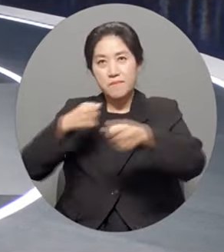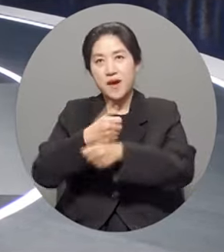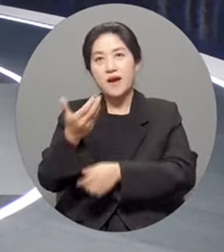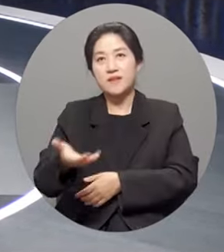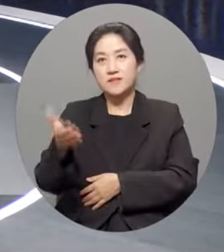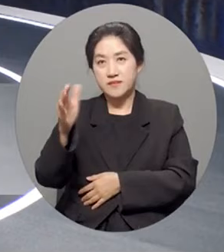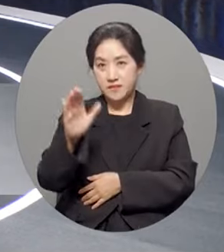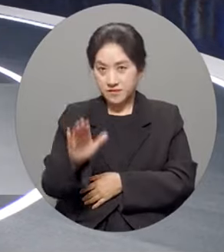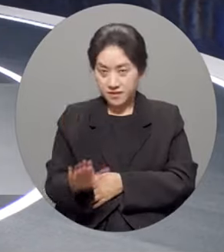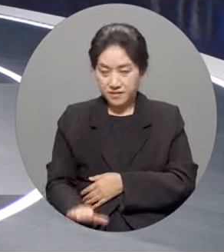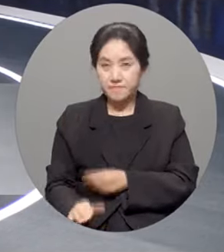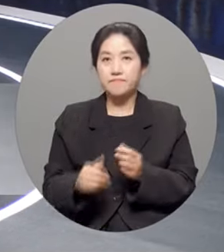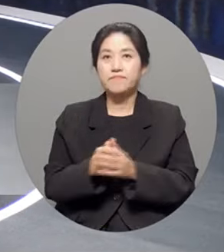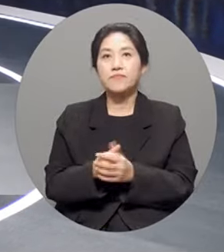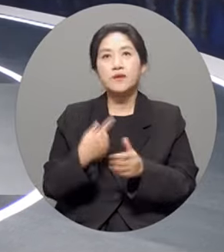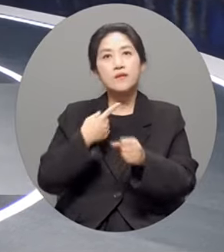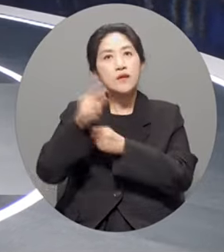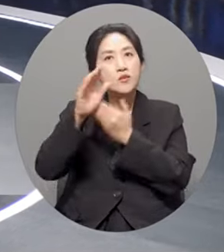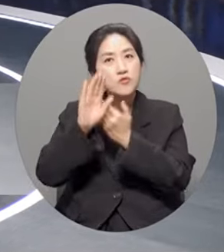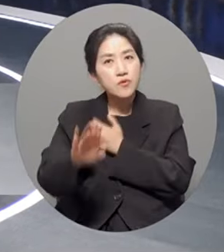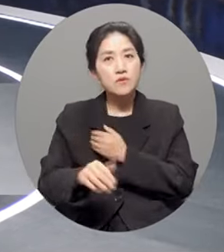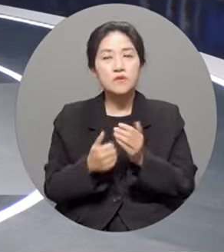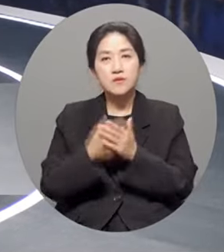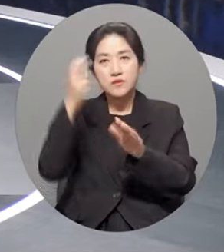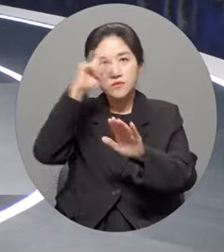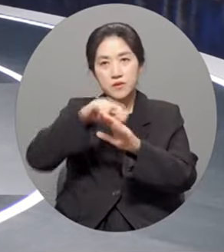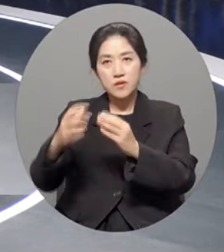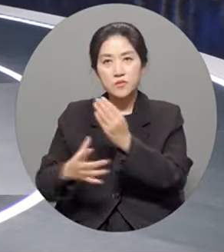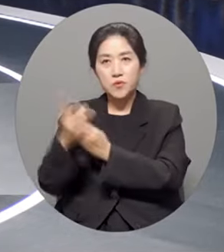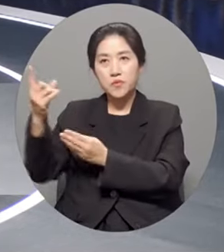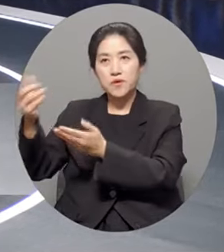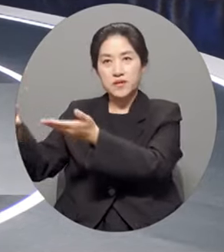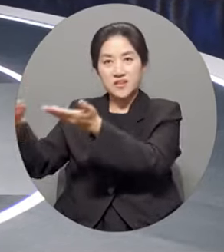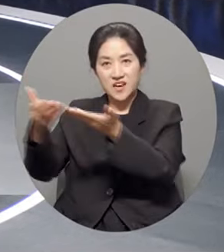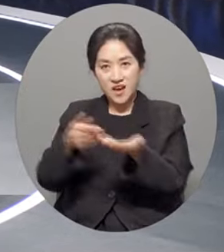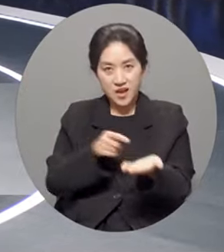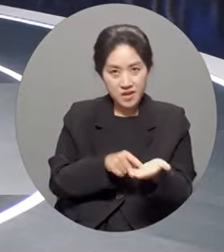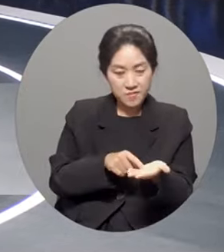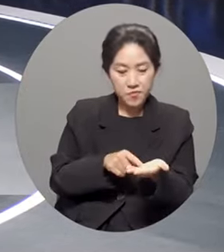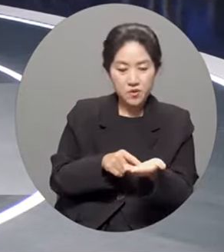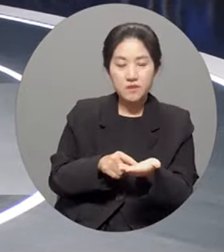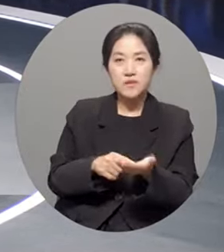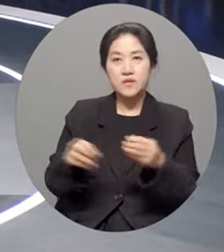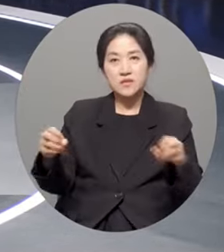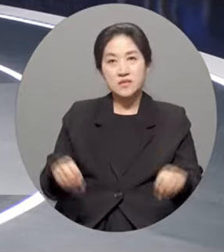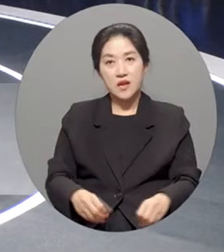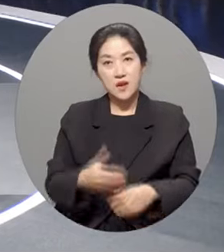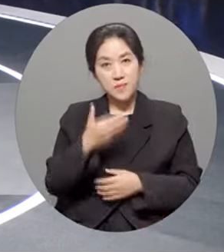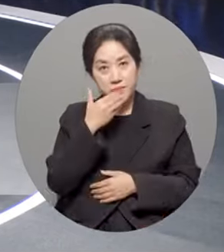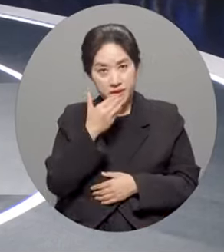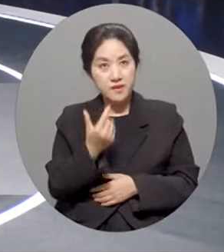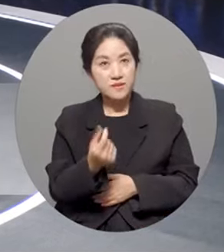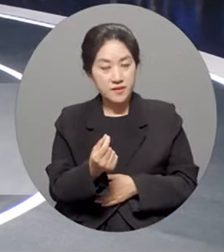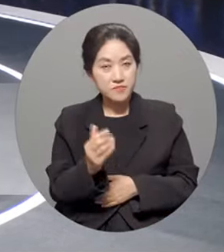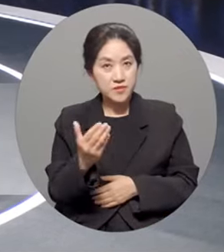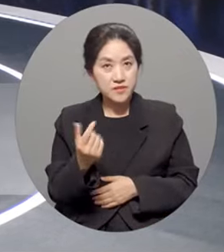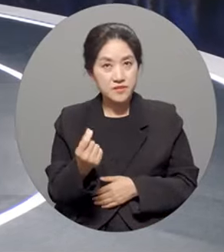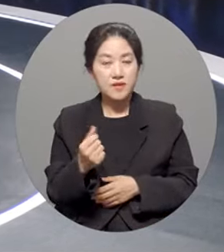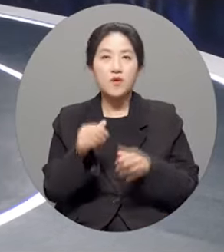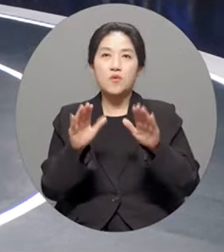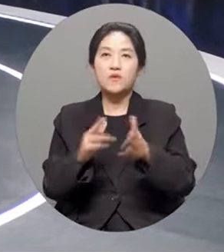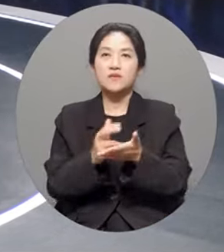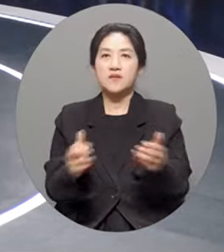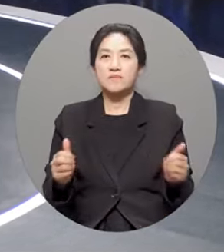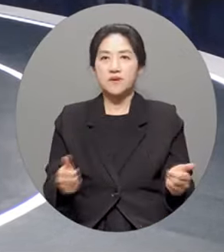얘기를 했었는데 내년 이후에는 의료계가 통일된 안을 가져온다고 하면은 협의해 볼 수 있다 이런 입장이 된 거죠네 오늘